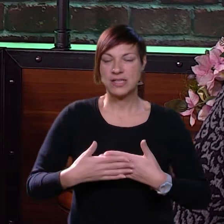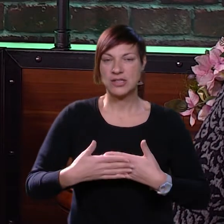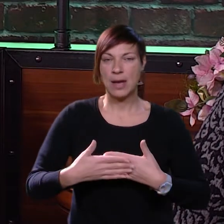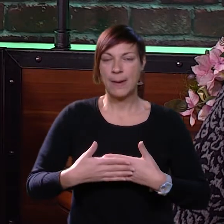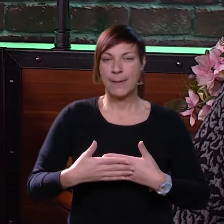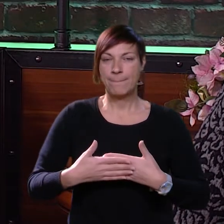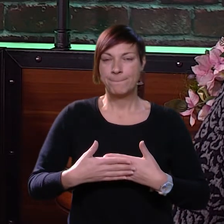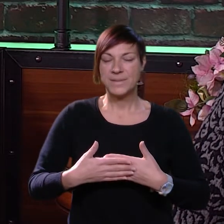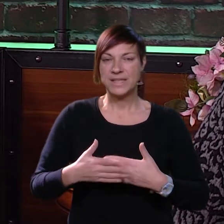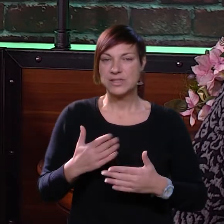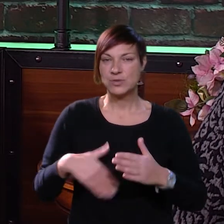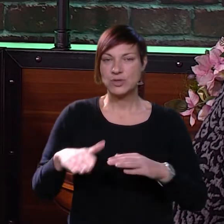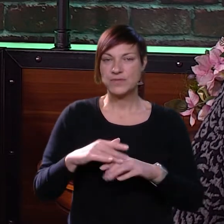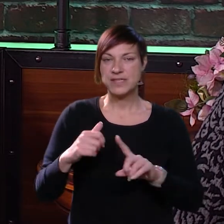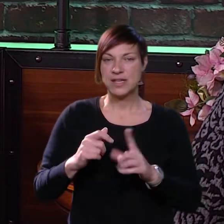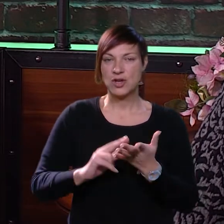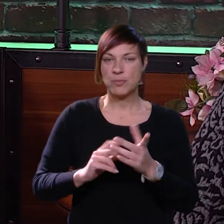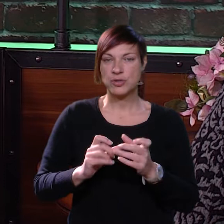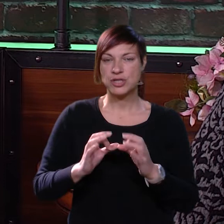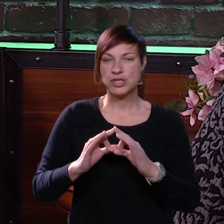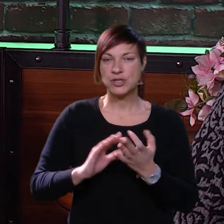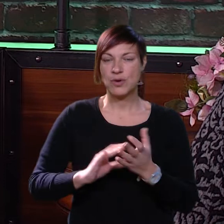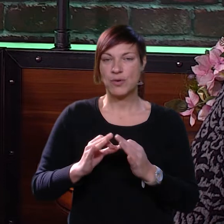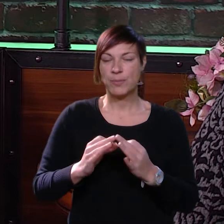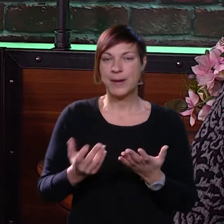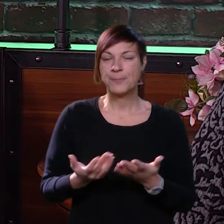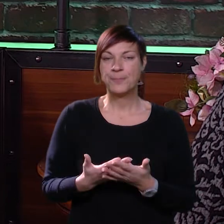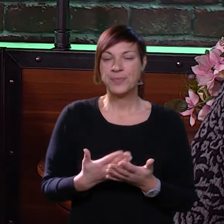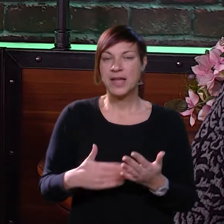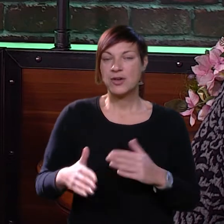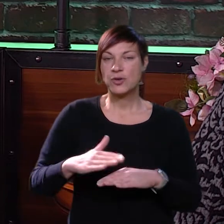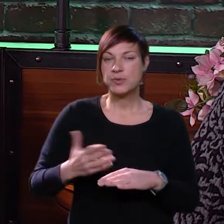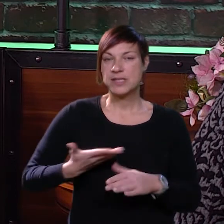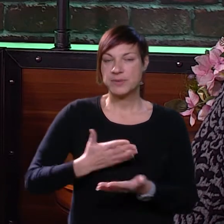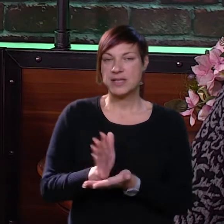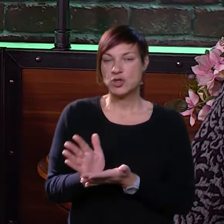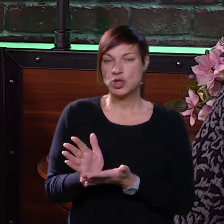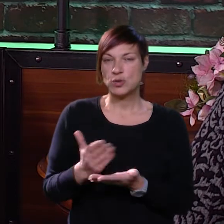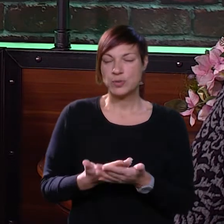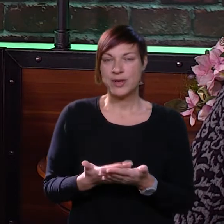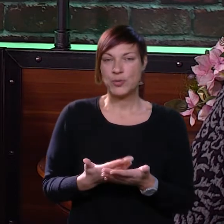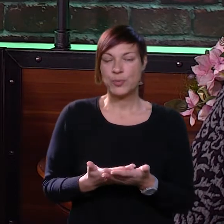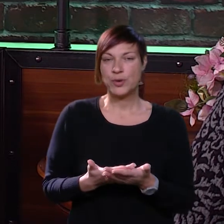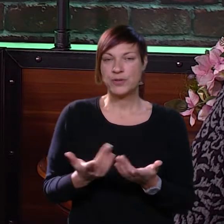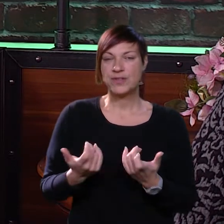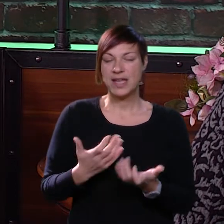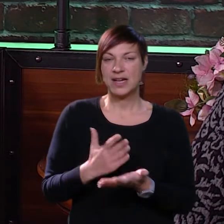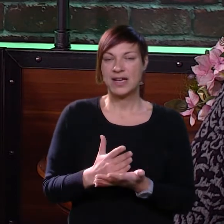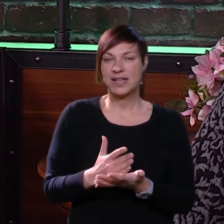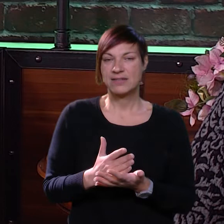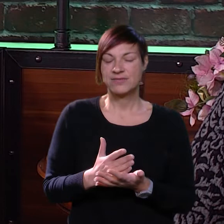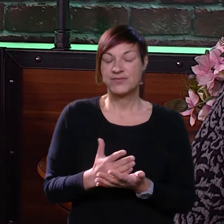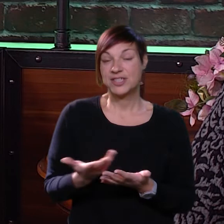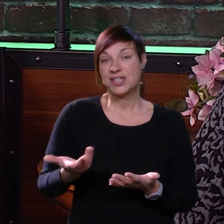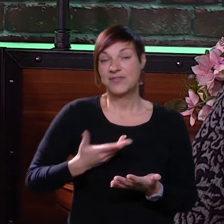dokazuje prisutnost viška kromosoma koji je onda odrađen i onda poslije dobijete jednu službenu potvrdu, ali već